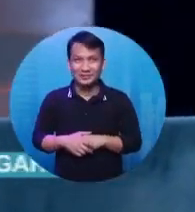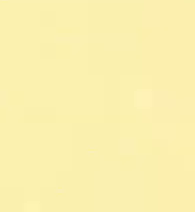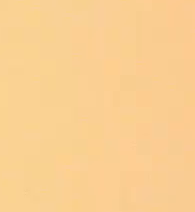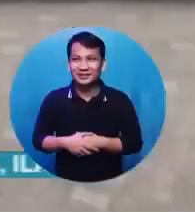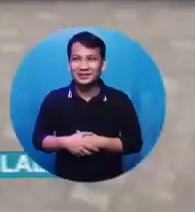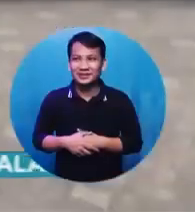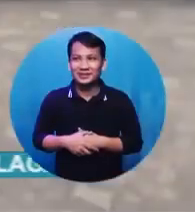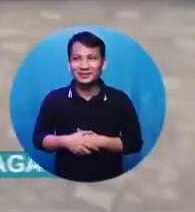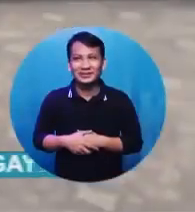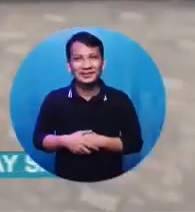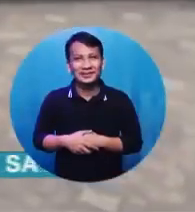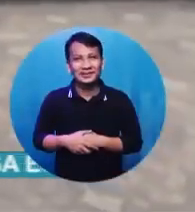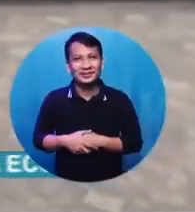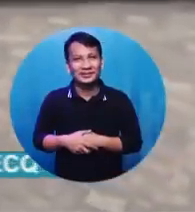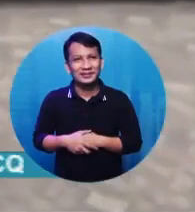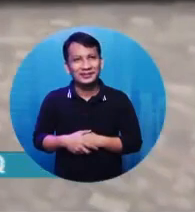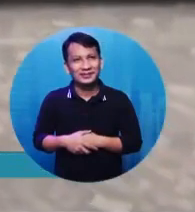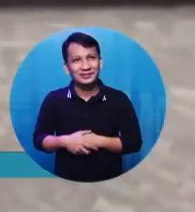natin sila.